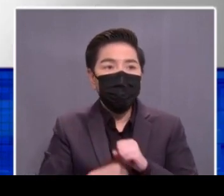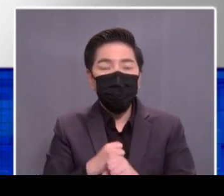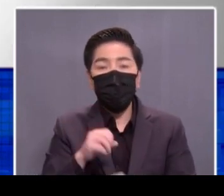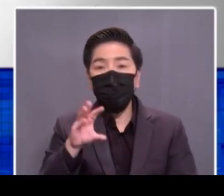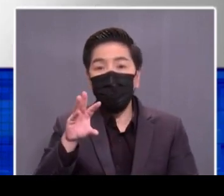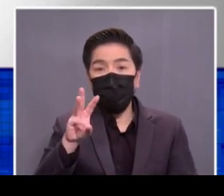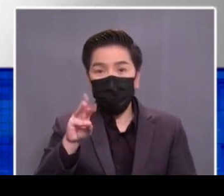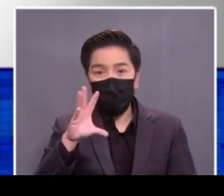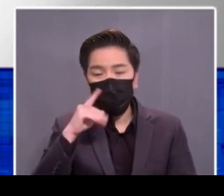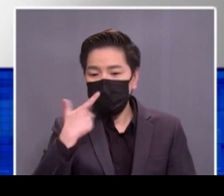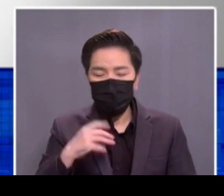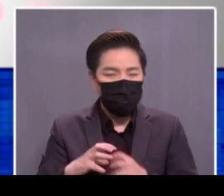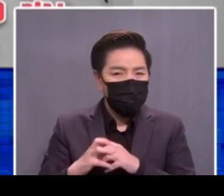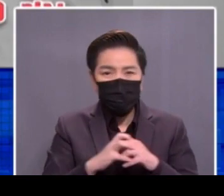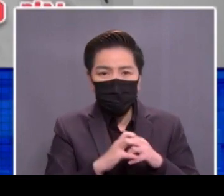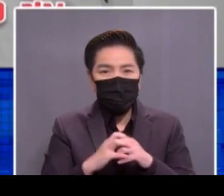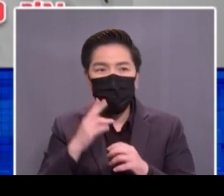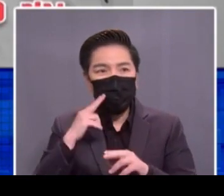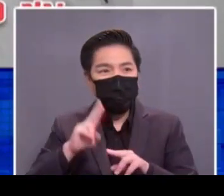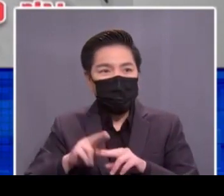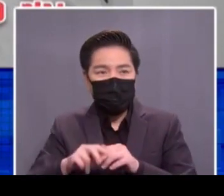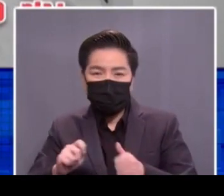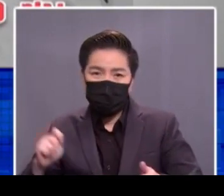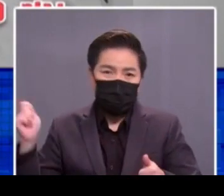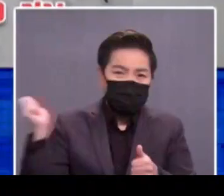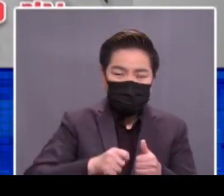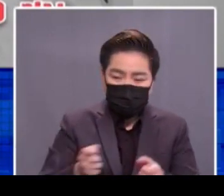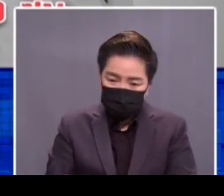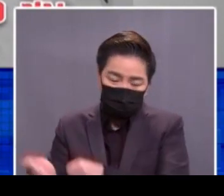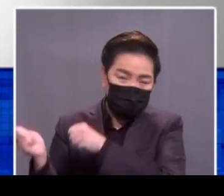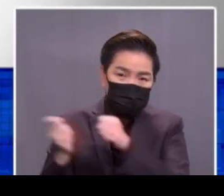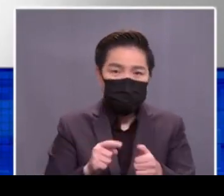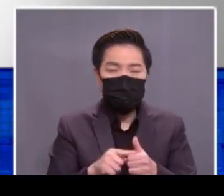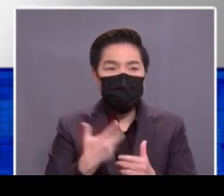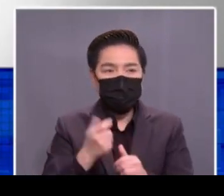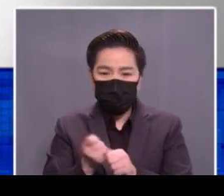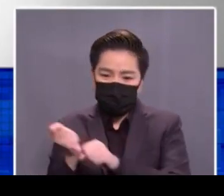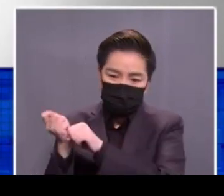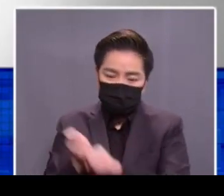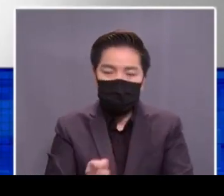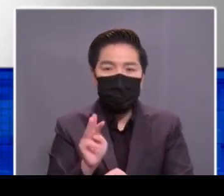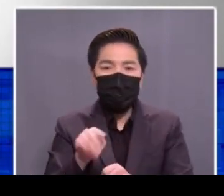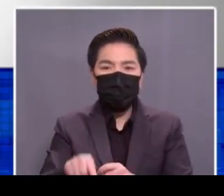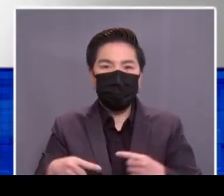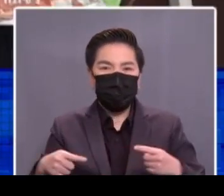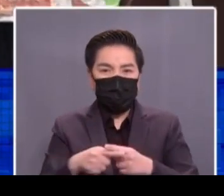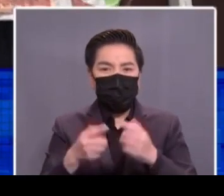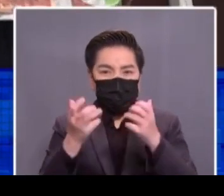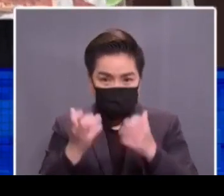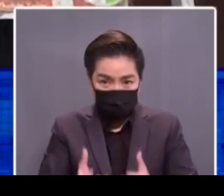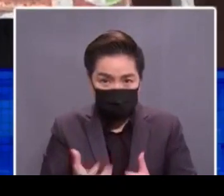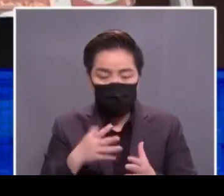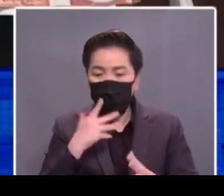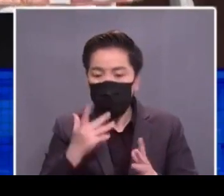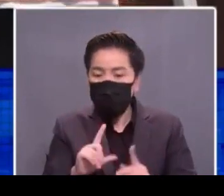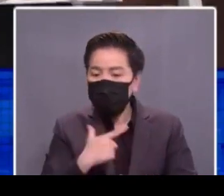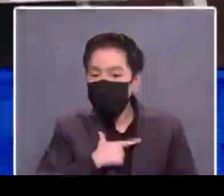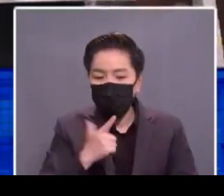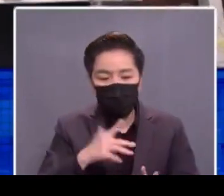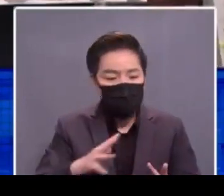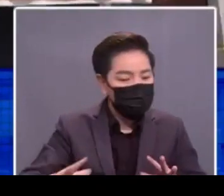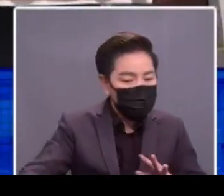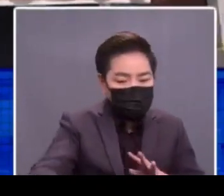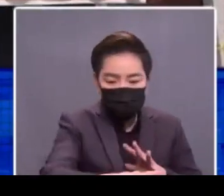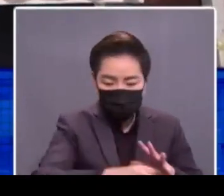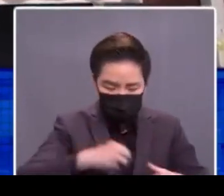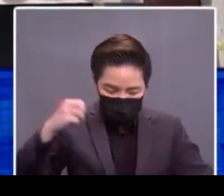ปีพยายามต่อสู้ใช้เก้าอี้ทุบคนร้ายค่ะคนร้ายจึงตีซ้ำด้วยไม้จนได้รับบาดเจ็บก่อนจะกวาดทองคำและเงินส